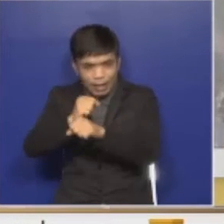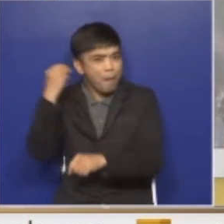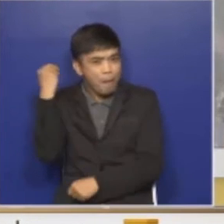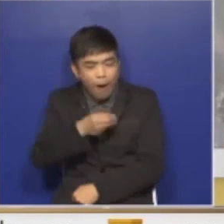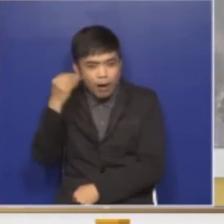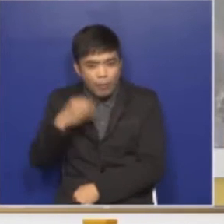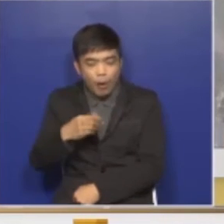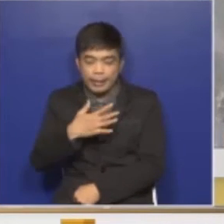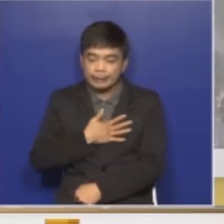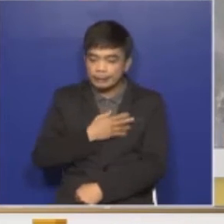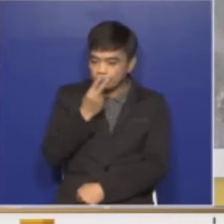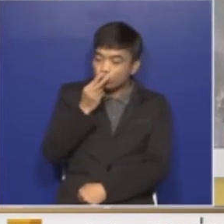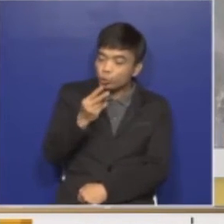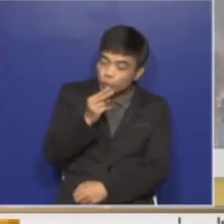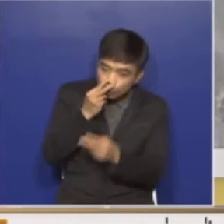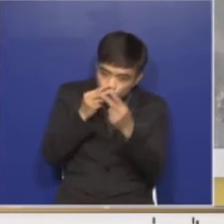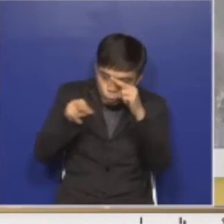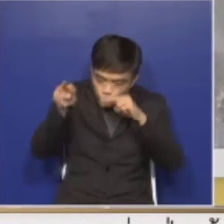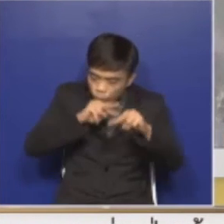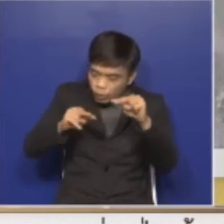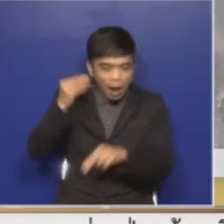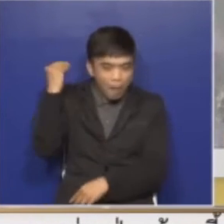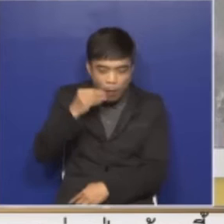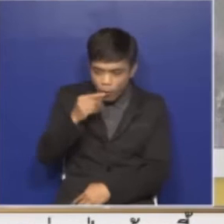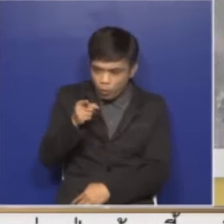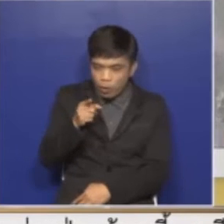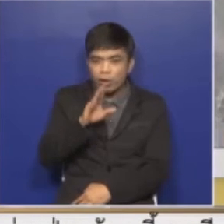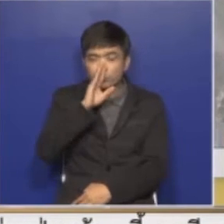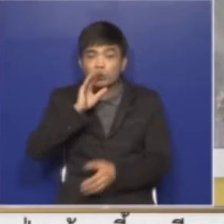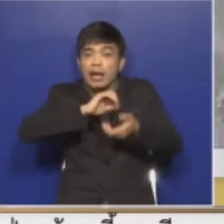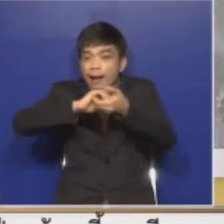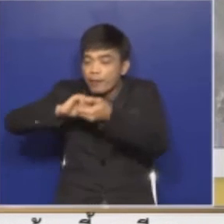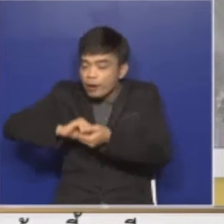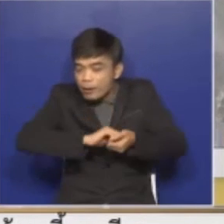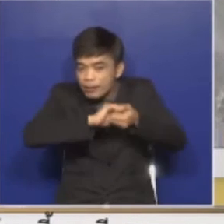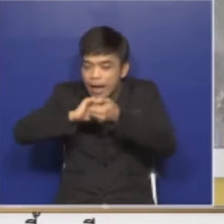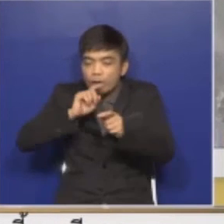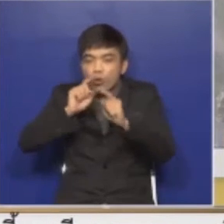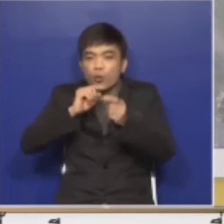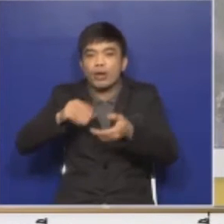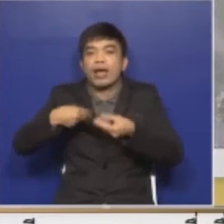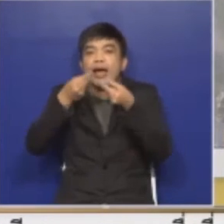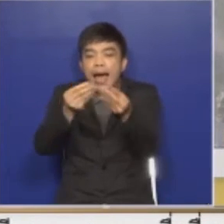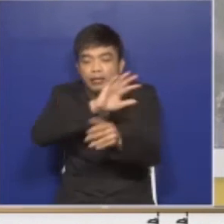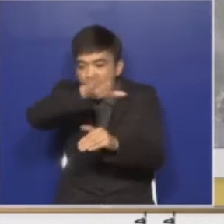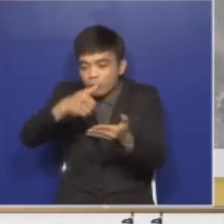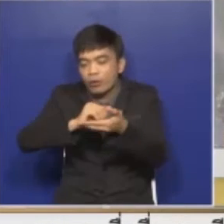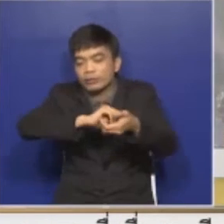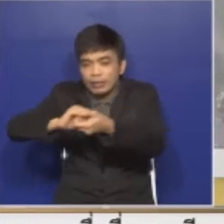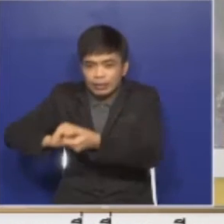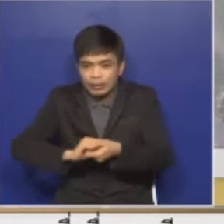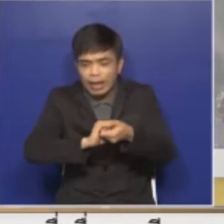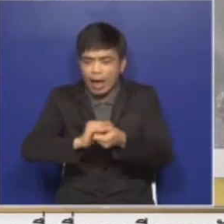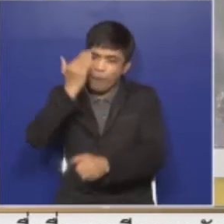การทำคณะกรรมการปรองดองสมานฉันท์เนี่ยเราทำกันนี้นะครับเมื่อสมัยก่อนก็เคยดีคณะกรรมการชุดนี้